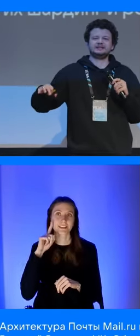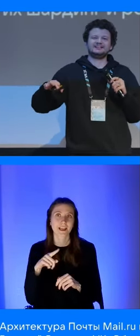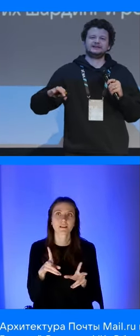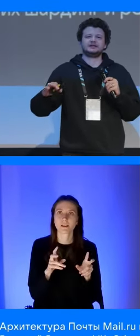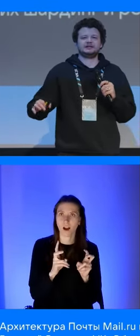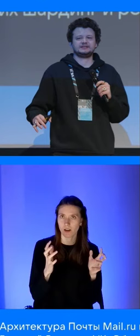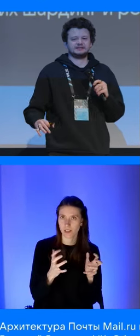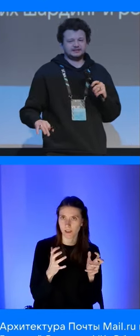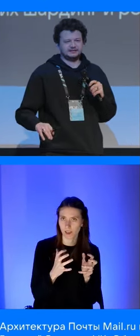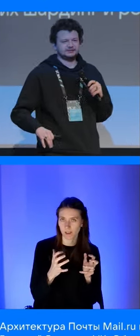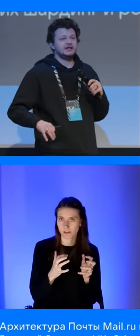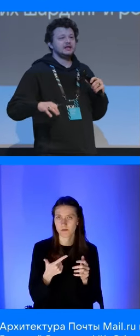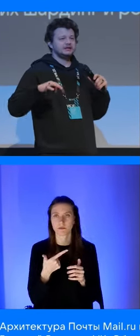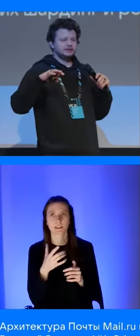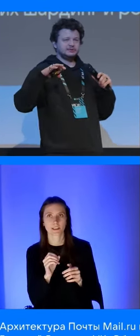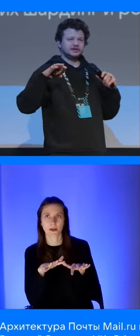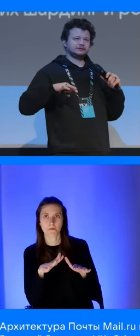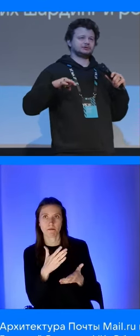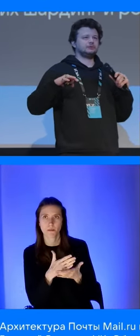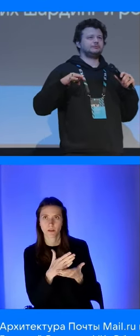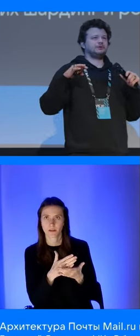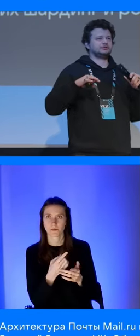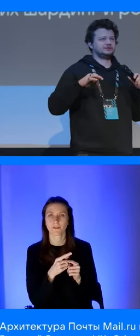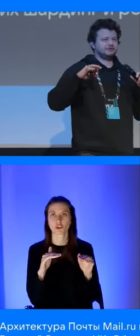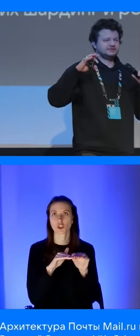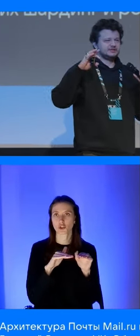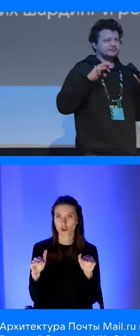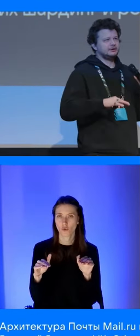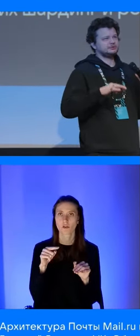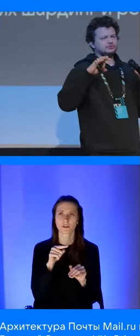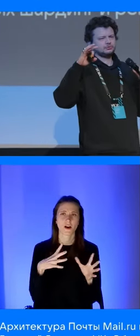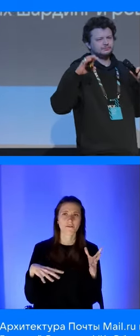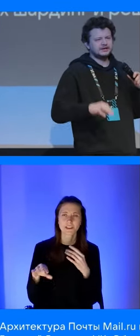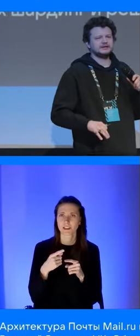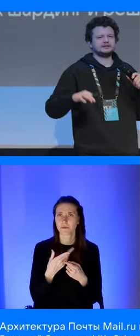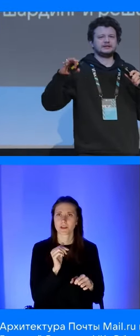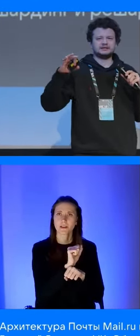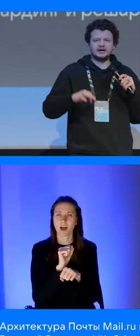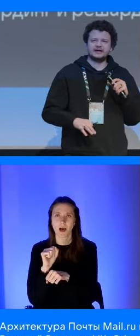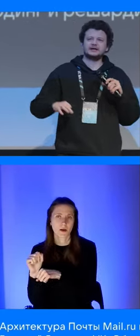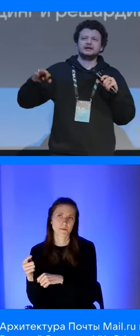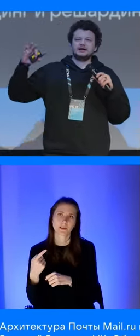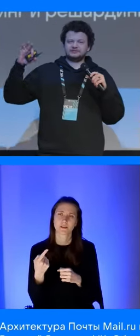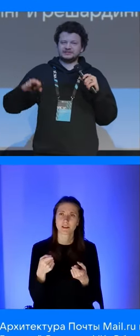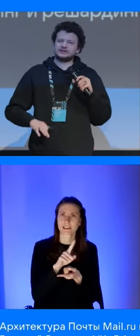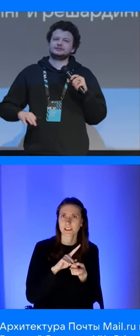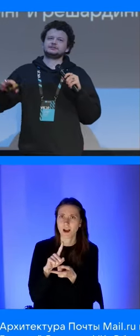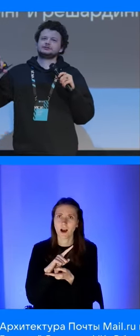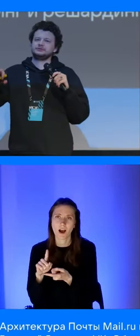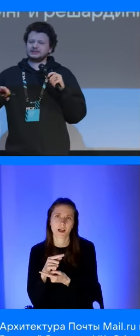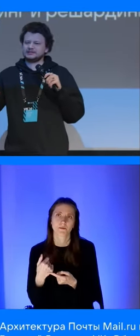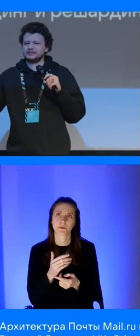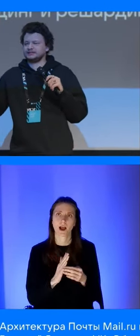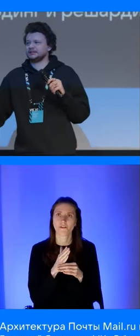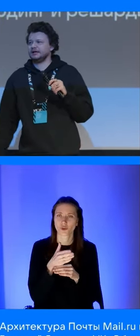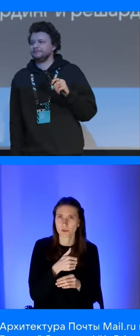хранятся данные, где они хранятся. И именно этот слой берет на себя все тайм-ауты, circuit-breakers, ретраи, авторизацию